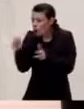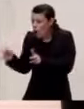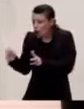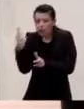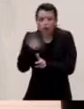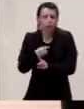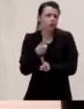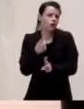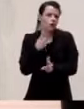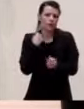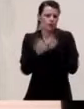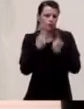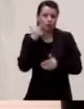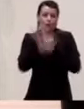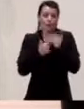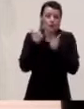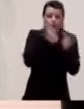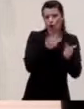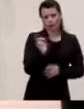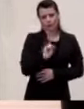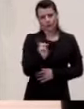Questa è la situazione.